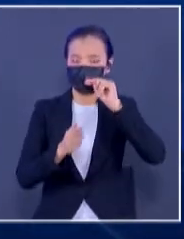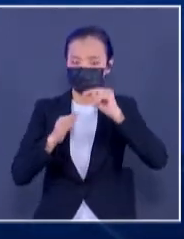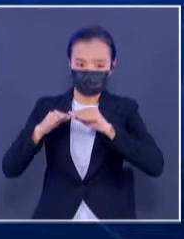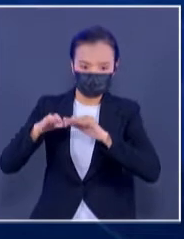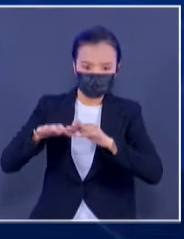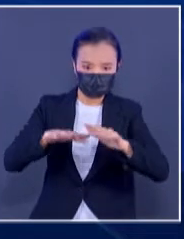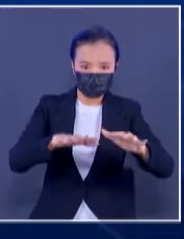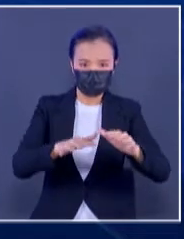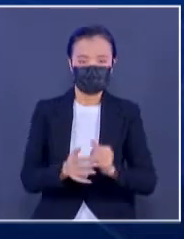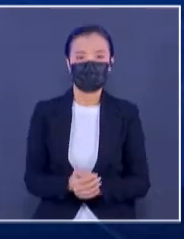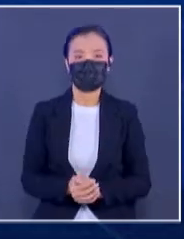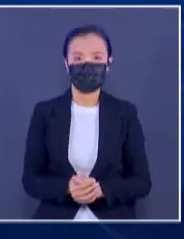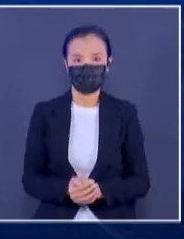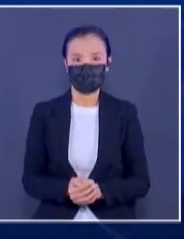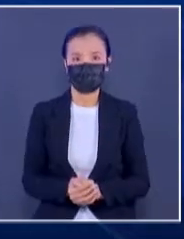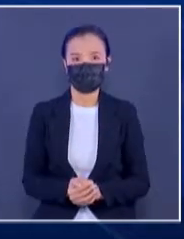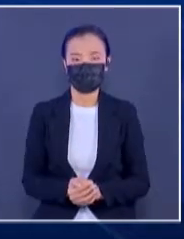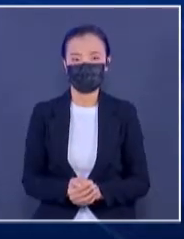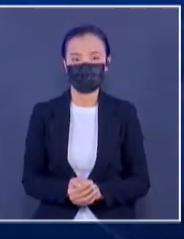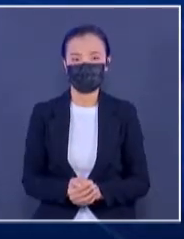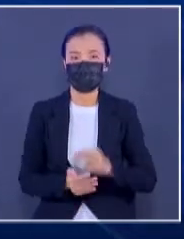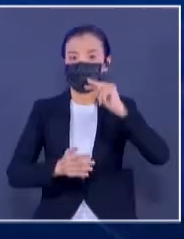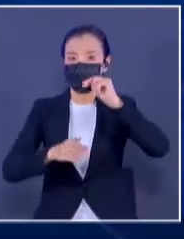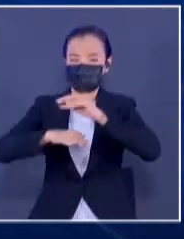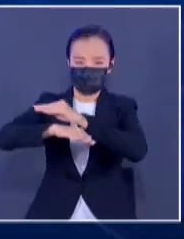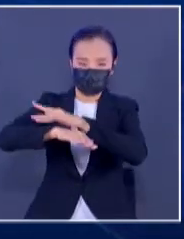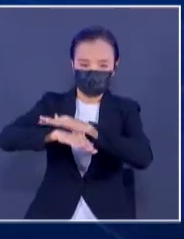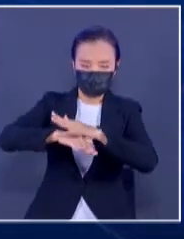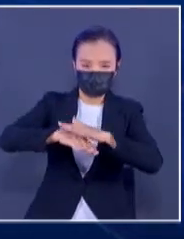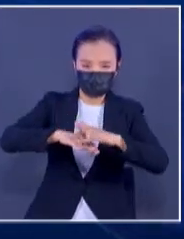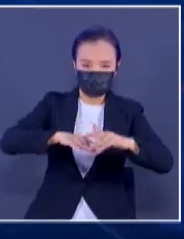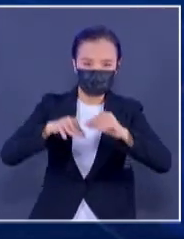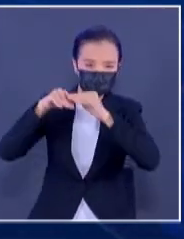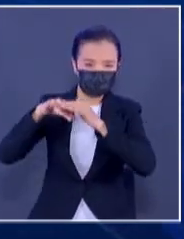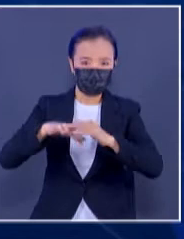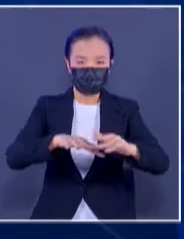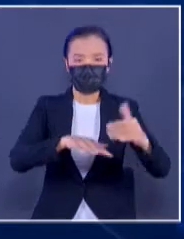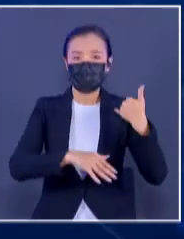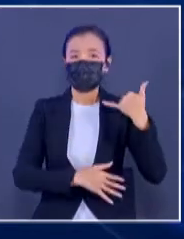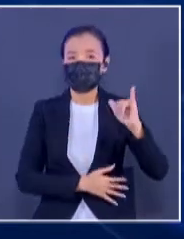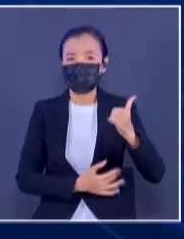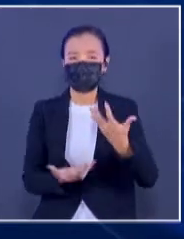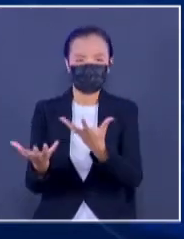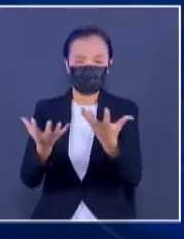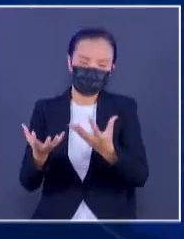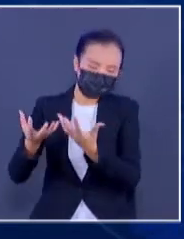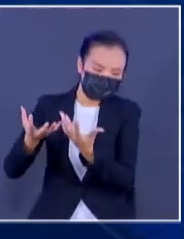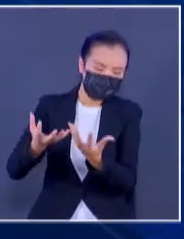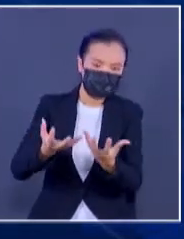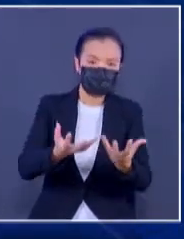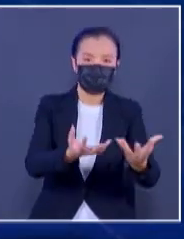นี้แต่ว่าด้านหนึ่งก็แน่นอนแหละคุณผู้ชมครับน้ำป่ามันไหลหลากน้ำมันไหลหลากรุนแรงเนี่ยมันมีโอกาสอะไรก็พัดพามาได้หมดนะ